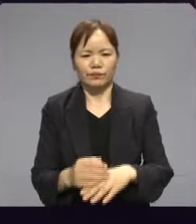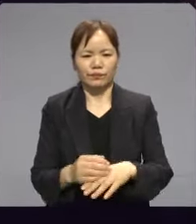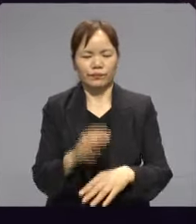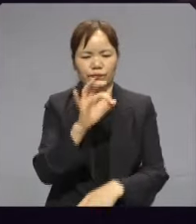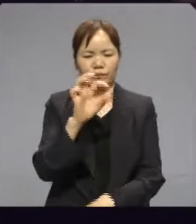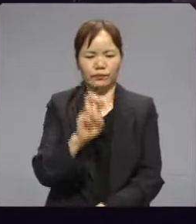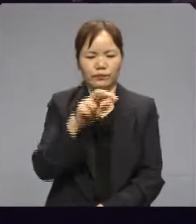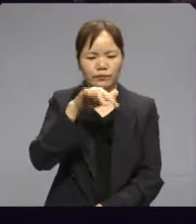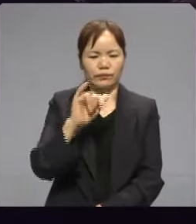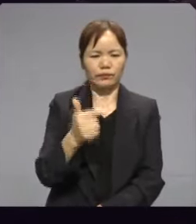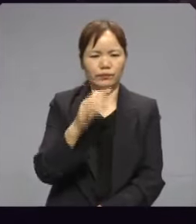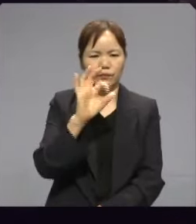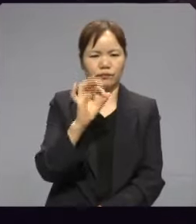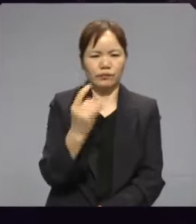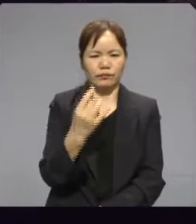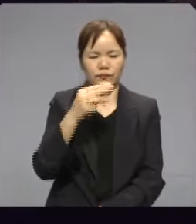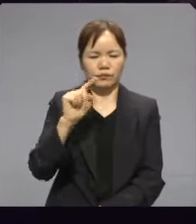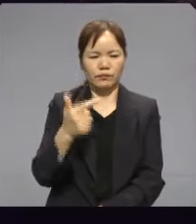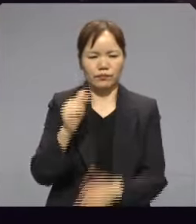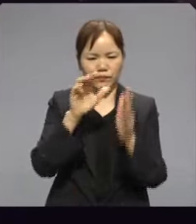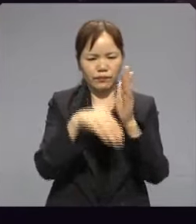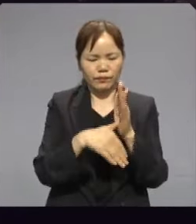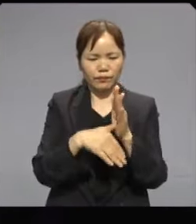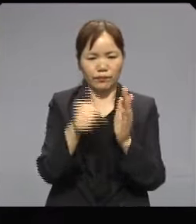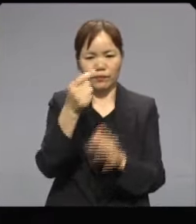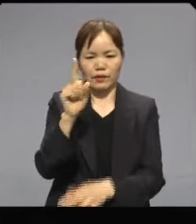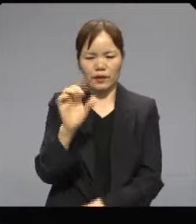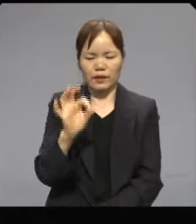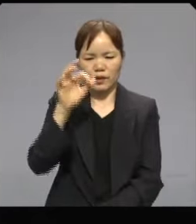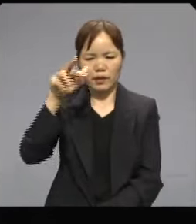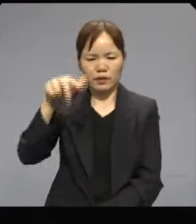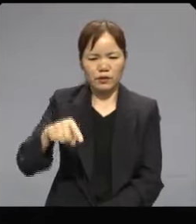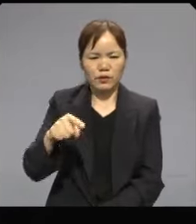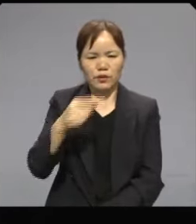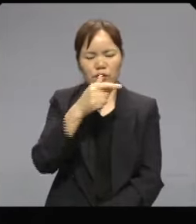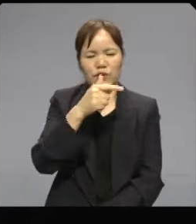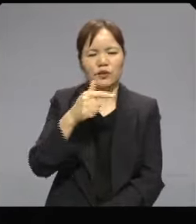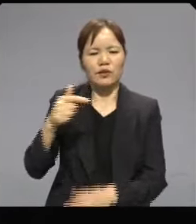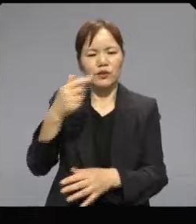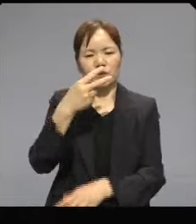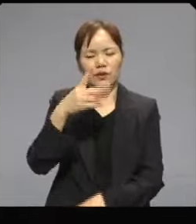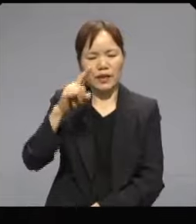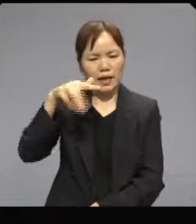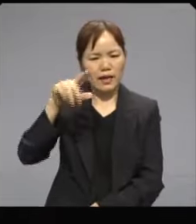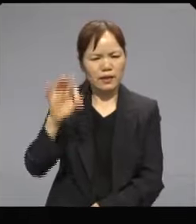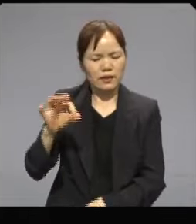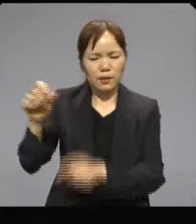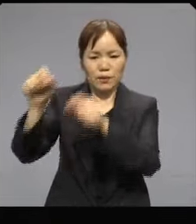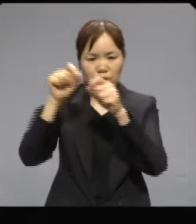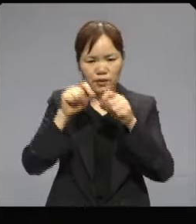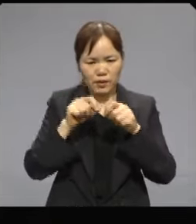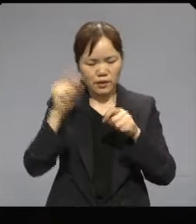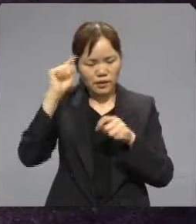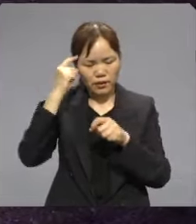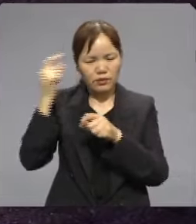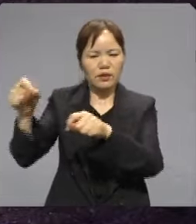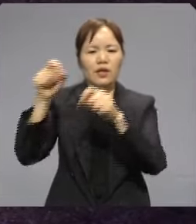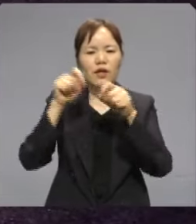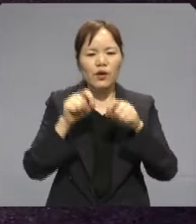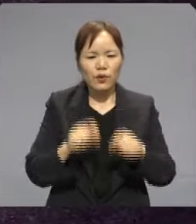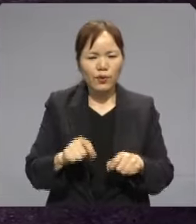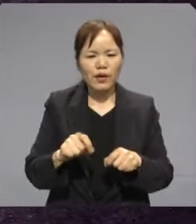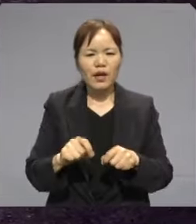임진왜란 당시 행주대첩 정신을 계승하고 전통 문화 가치를 확산하기 위한 경기 고양시 고양행주문화제가